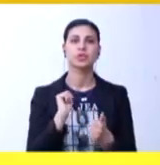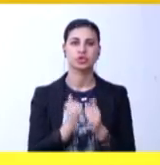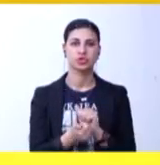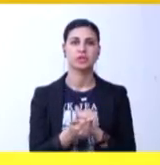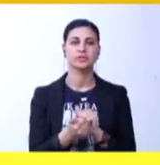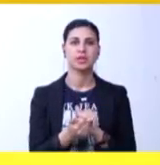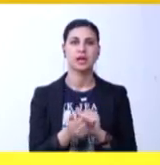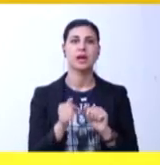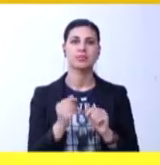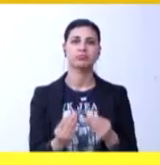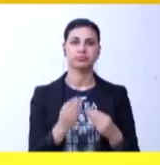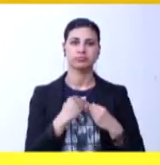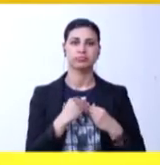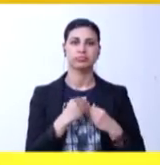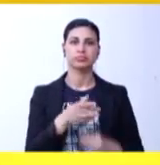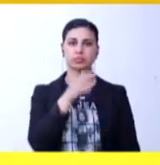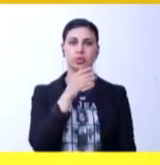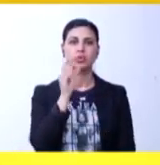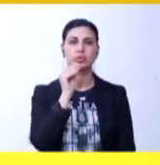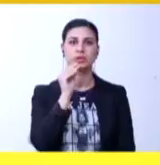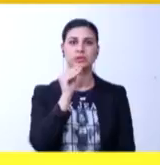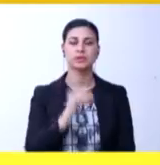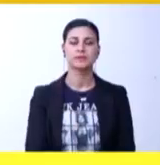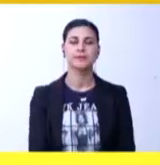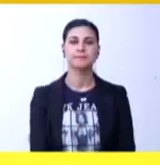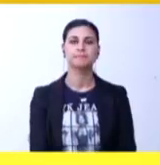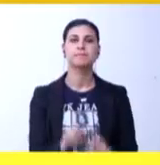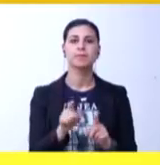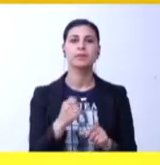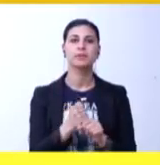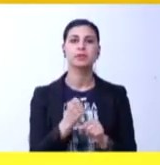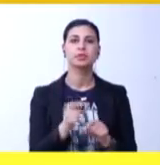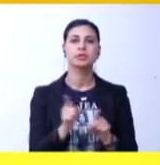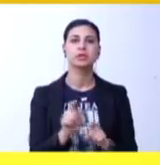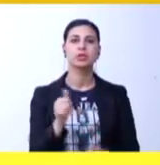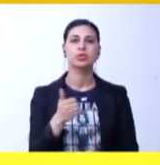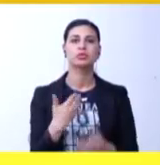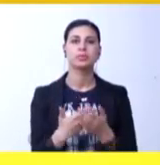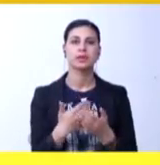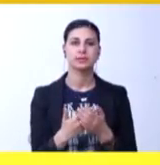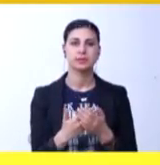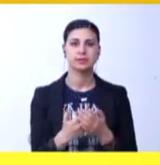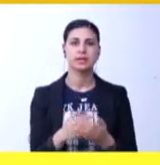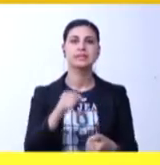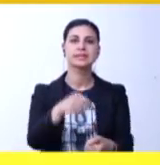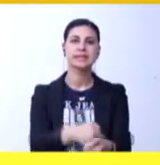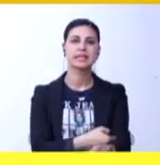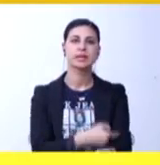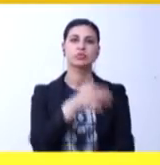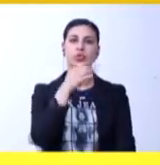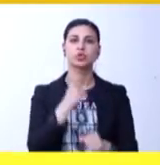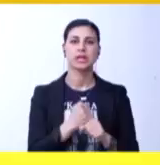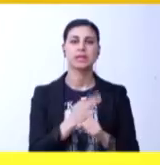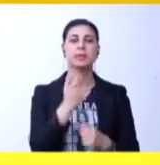შეცვლა იმპლანტაციის მეთოდით, როდესაც ამას ვახორციელებთ ისე, როგორც მაგალითად სტენტირების დროს კეთდება და